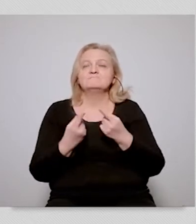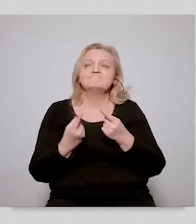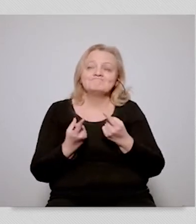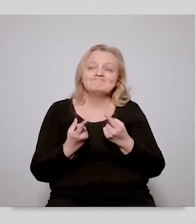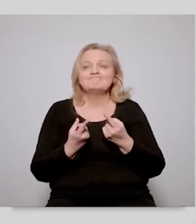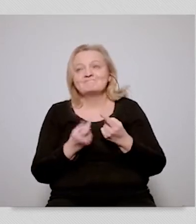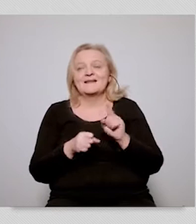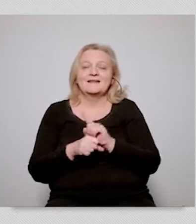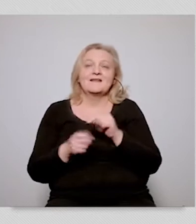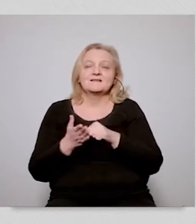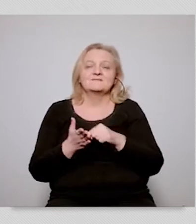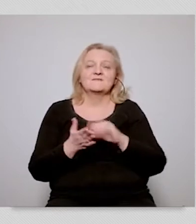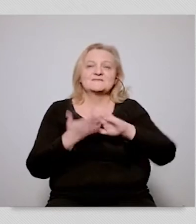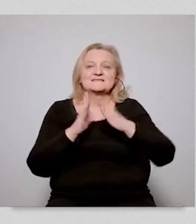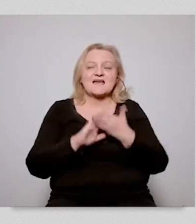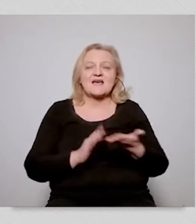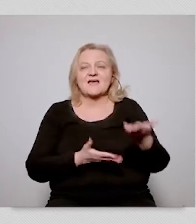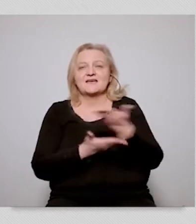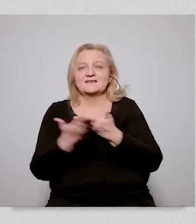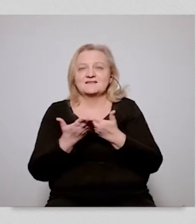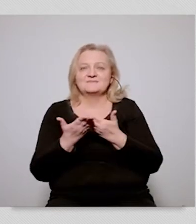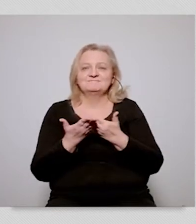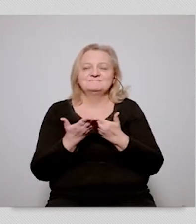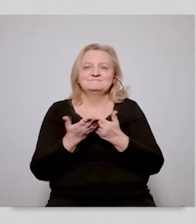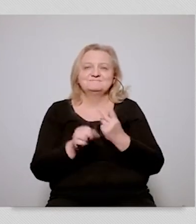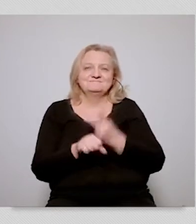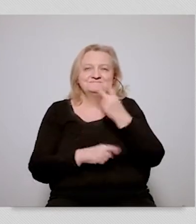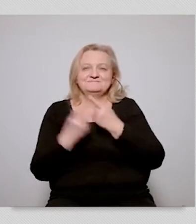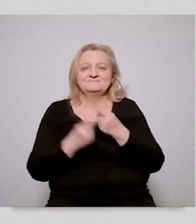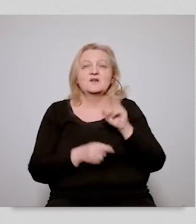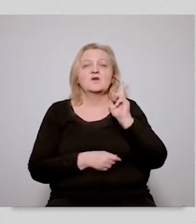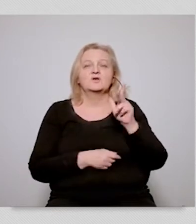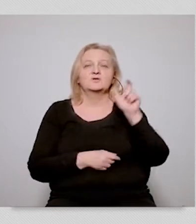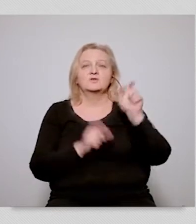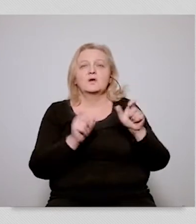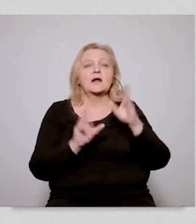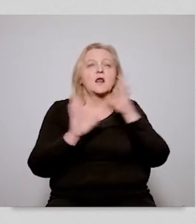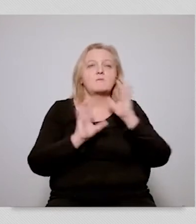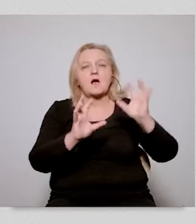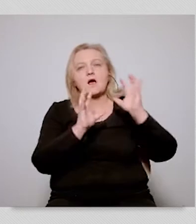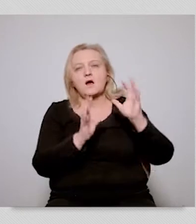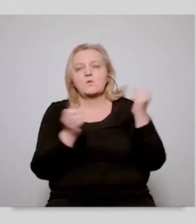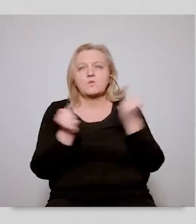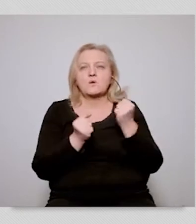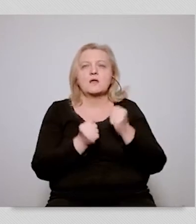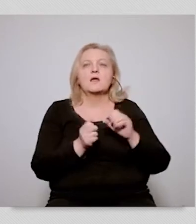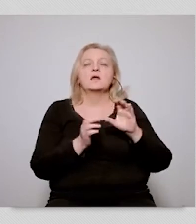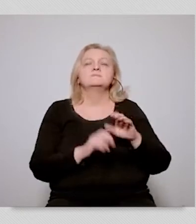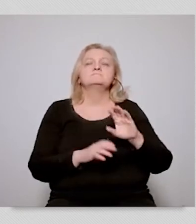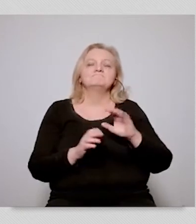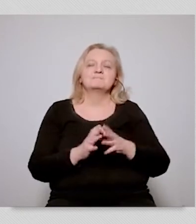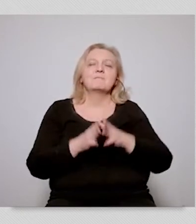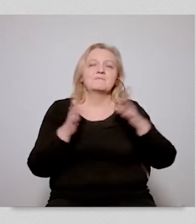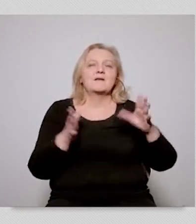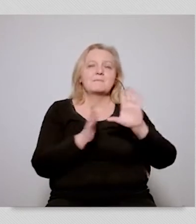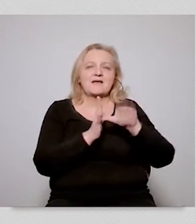wzajemnej hipokryzji. To znaczy tak, ci, którzy retorycznie są najbardziej proklimatyczni, czyli przedstawiciele wielkomiejskiej klasy średniej,